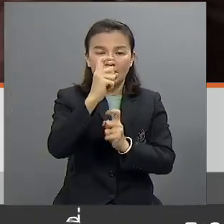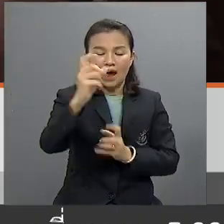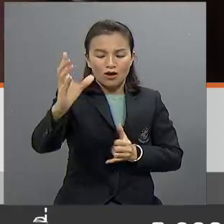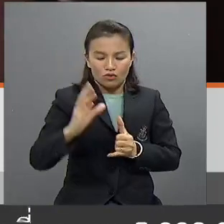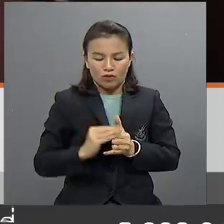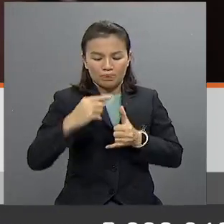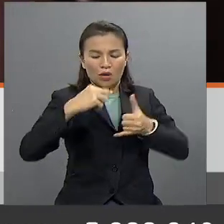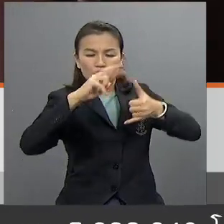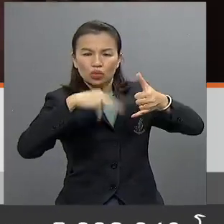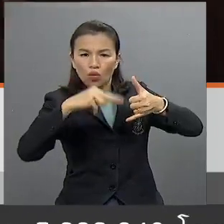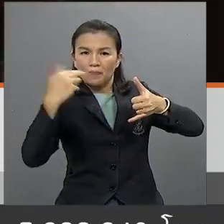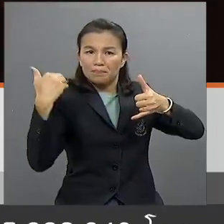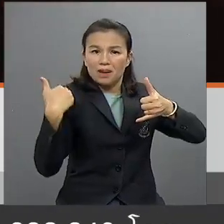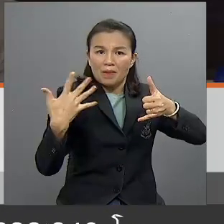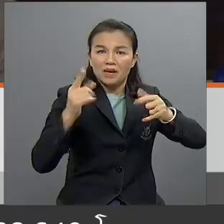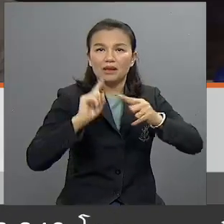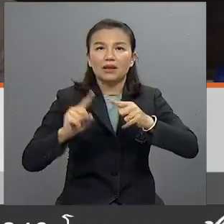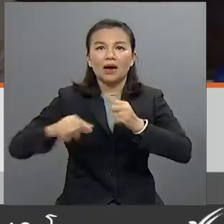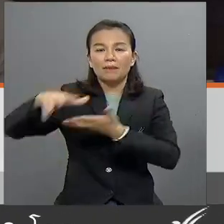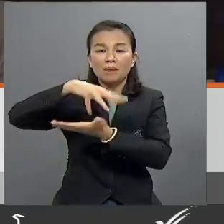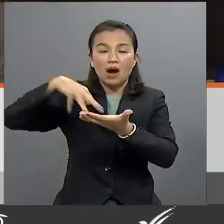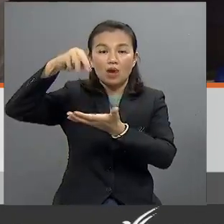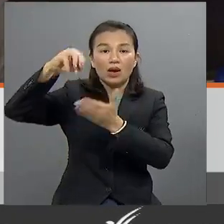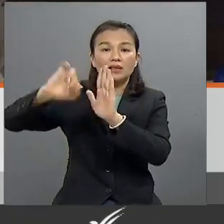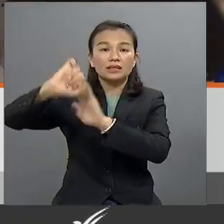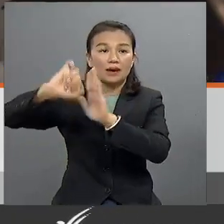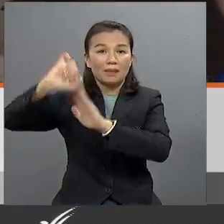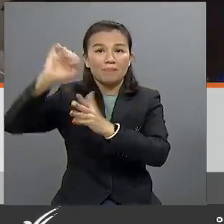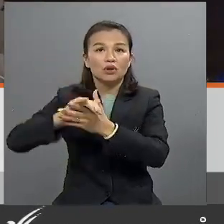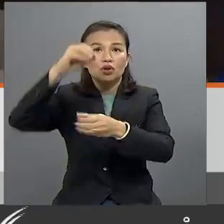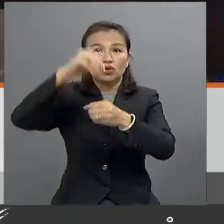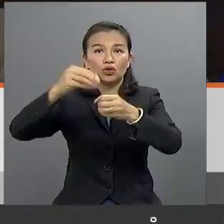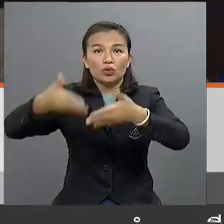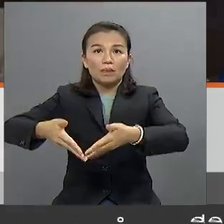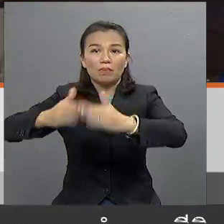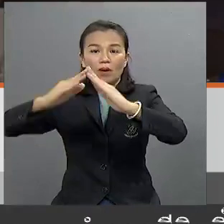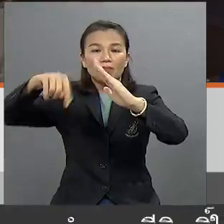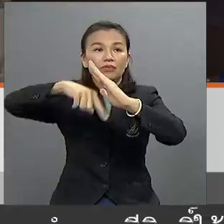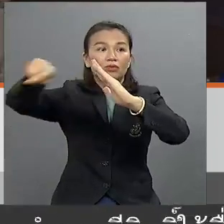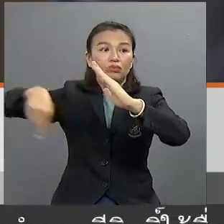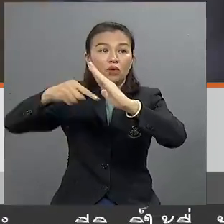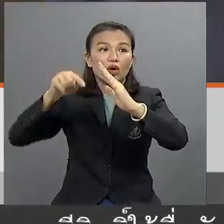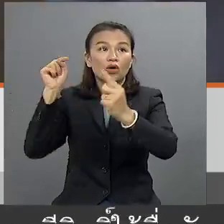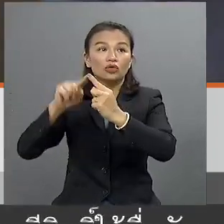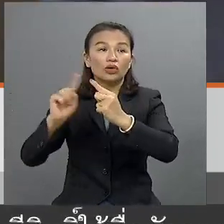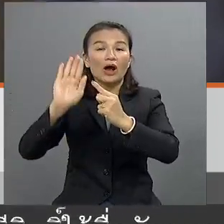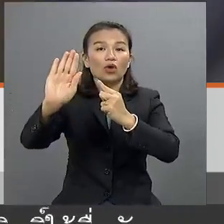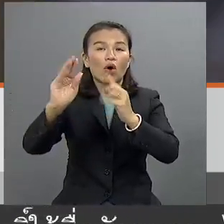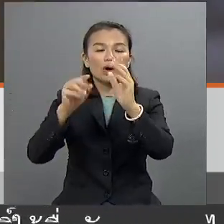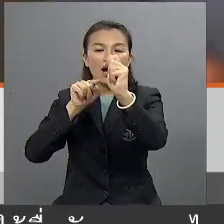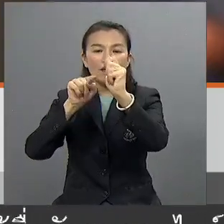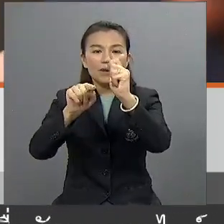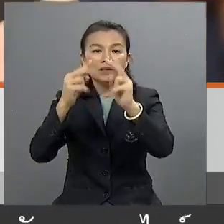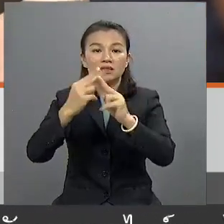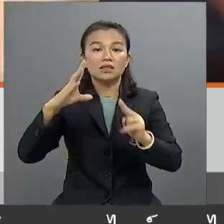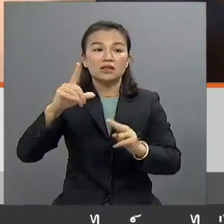หาวิทยาลัยเชียงใหม่ที่จัดขึ้นภายในศาลาอเนกประสงค์บ้านปางโม่ตำบลปิงโค้งอำเภอเชียงดาวก็จะมีการเก็บตัวอย่